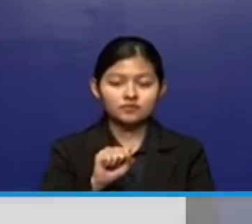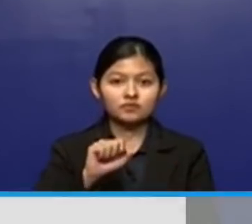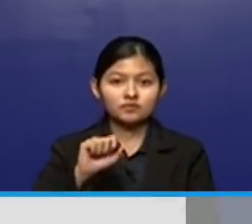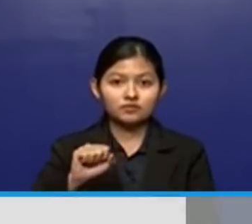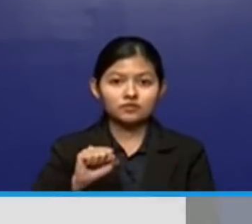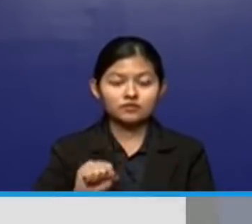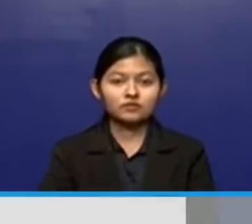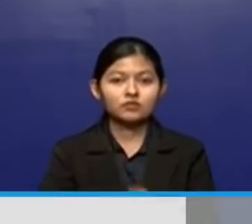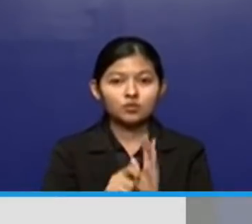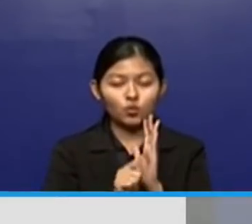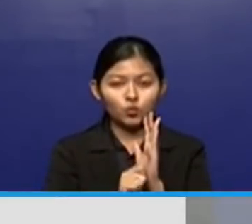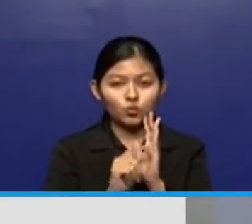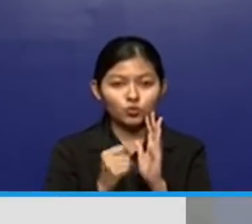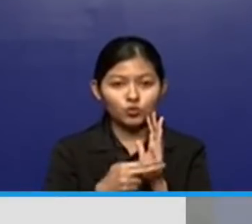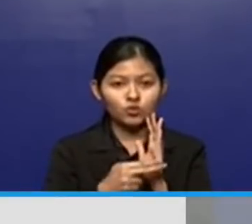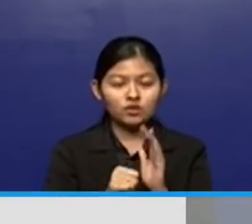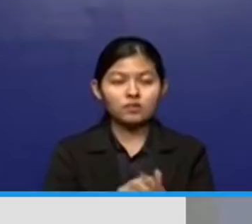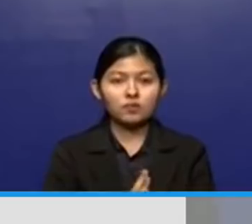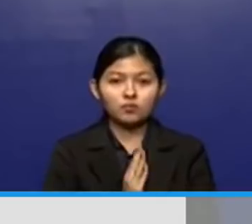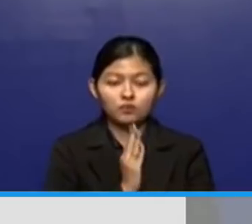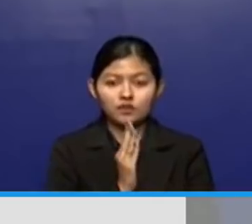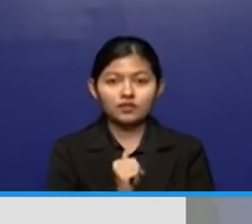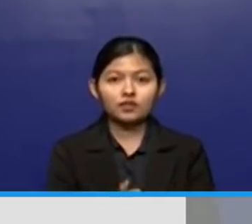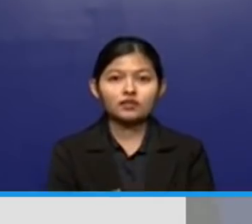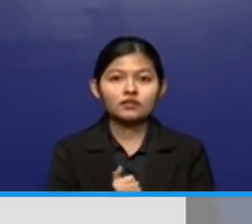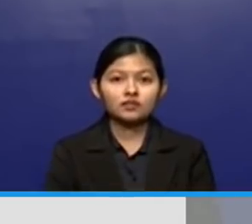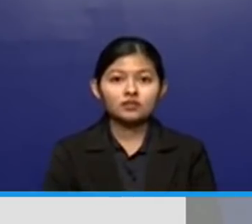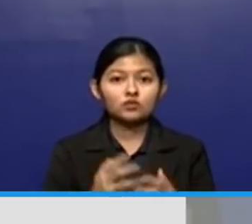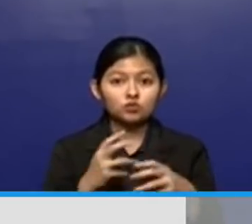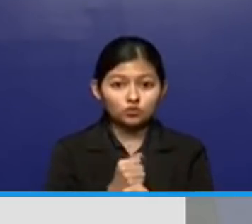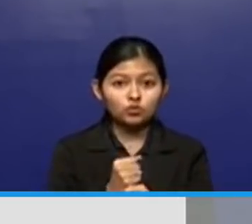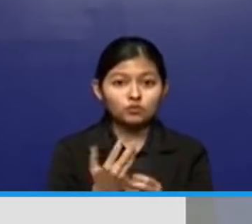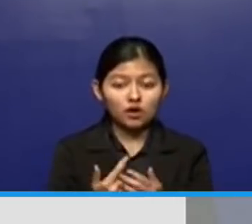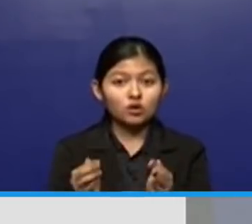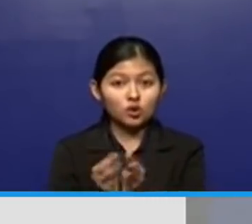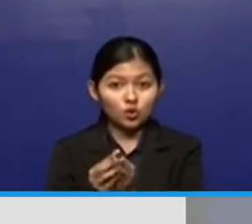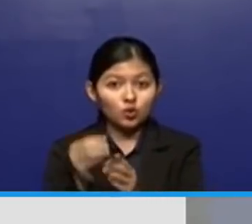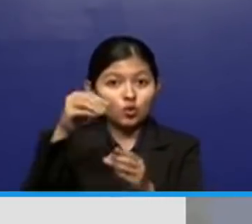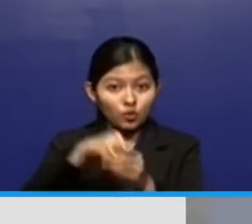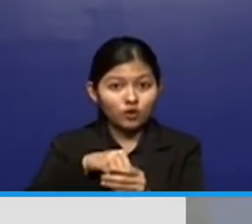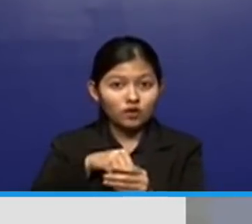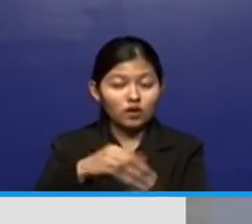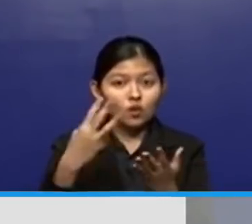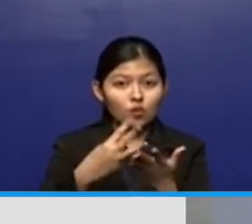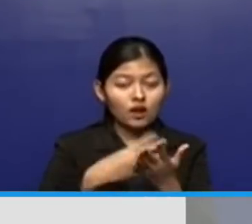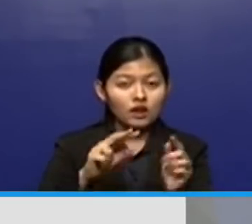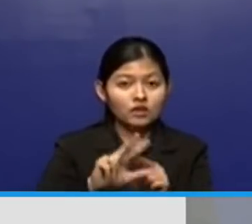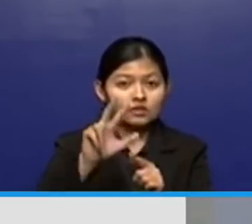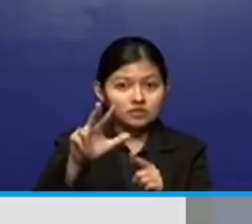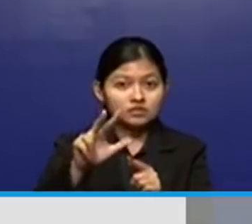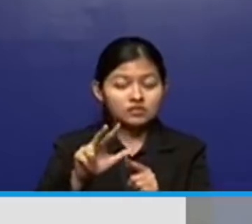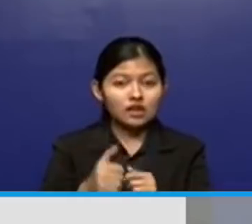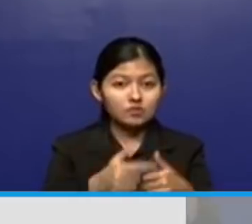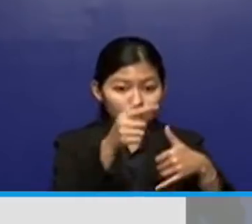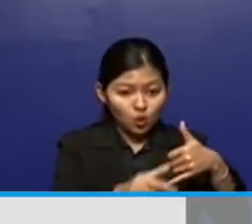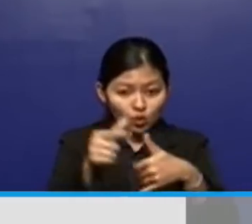รจังหวัดอุทัยธานีพรรคภูมิใจไทยครับสรุปแล้วเดี๋ยวเราต้องลงมติวาระ3รายบุคคลใช่ไหมครับ